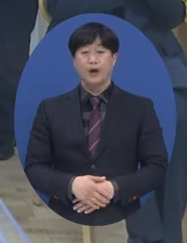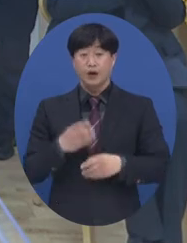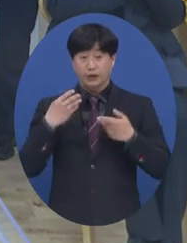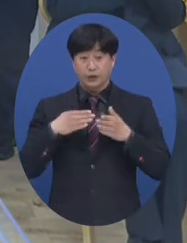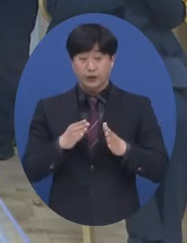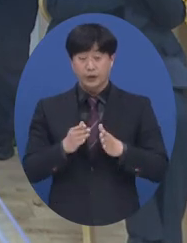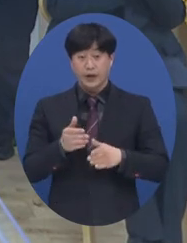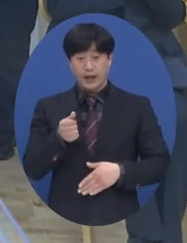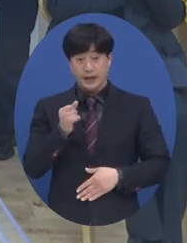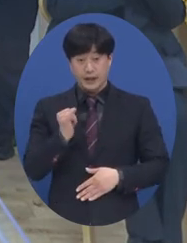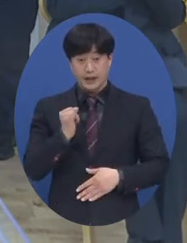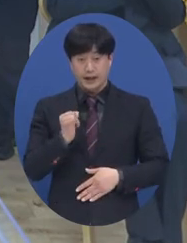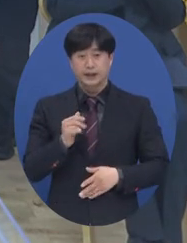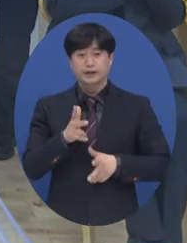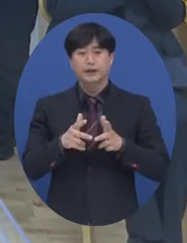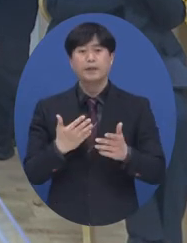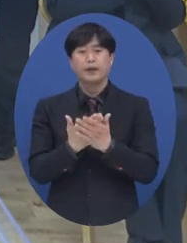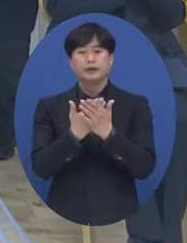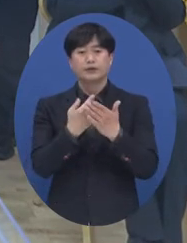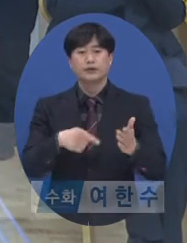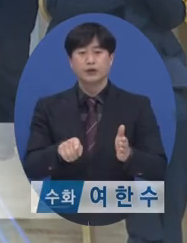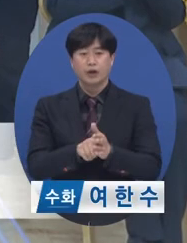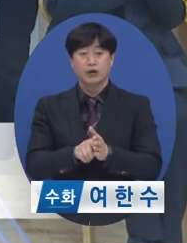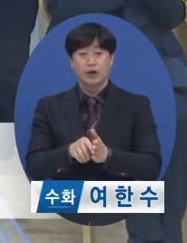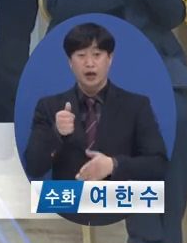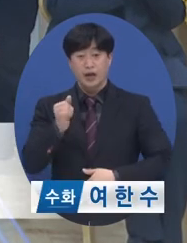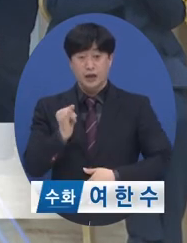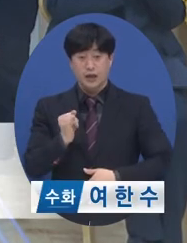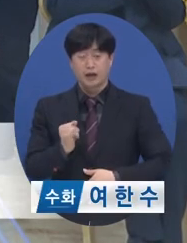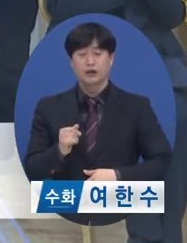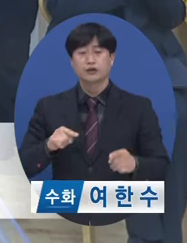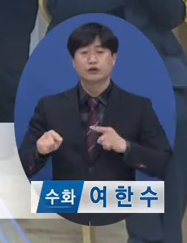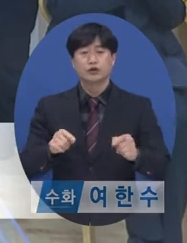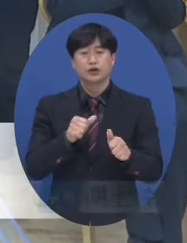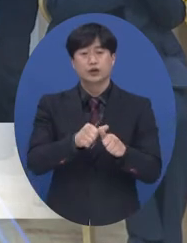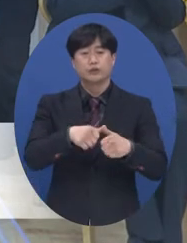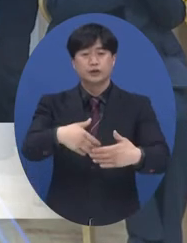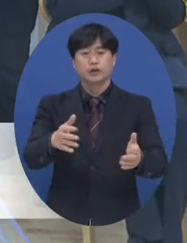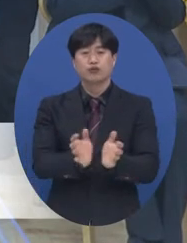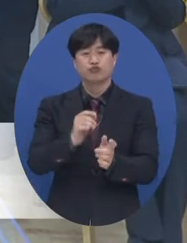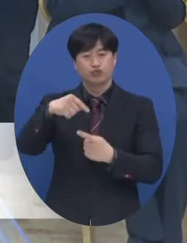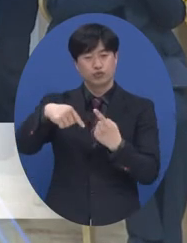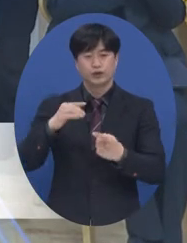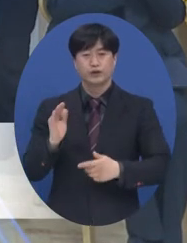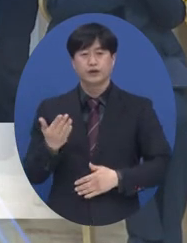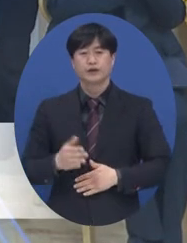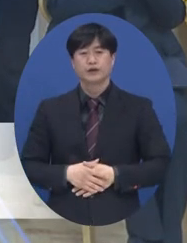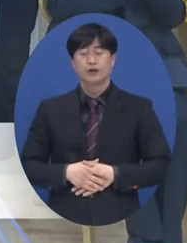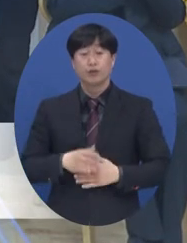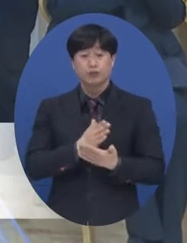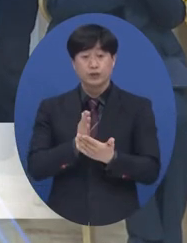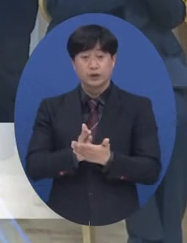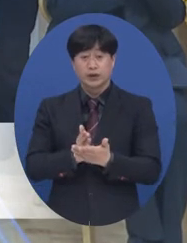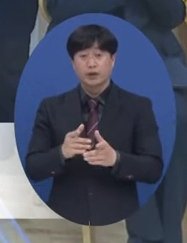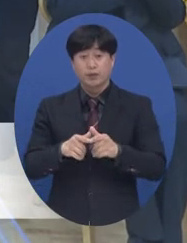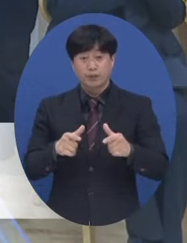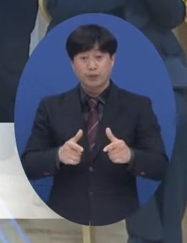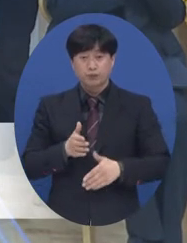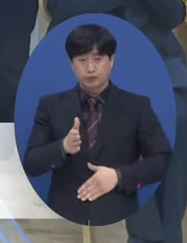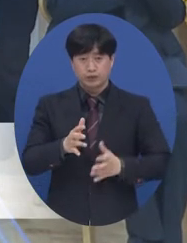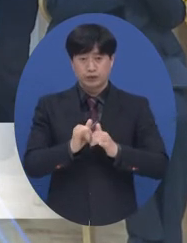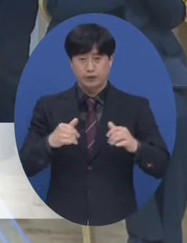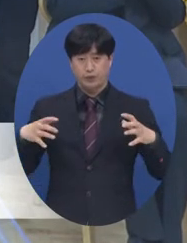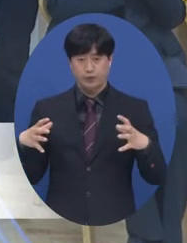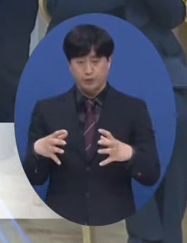경기도가 인공지능 산업의 발전을 위해 인공지능 정책 자문단 을 운영합니다 분야별 민간 전문가들로